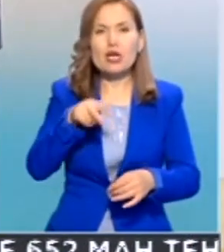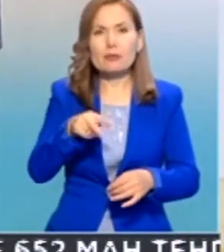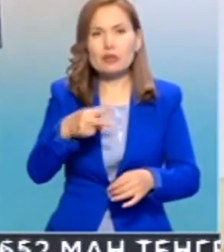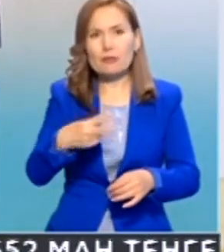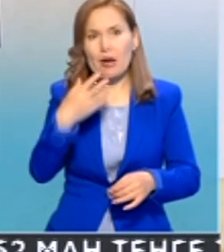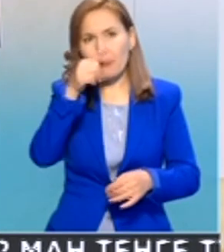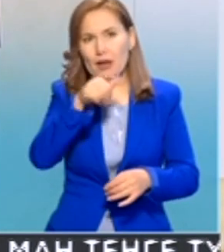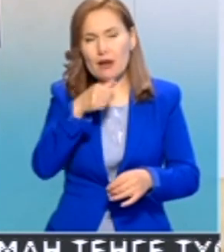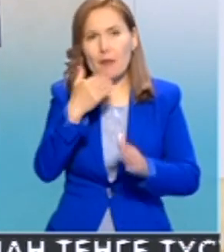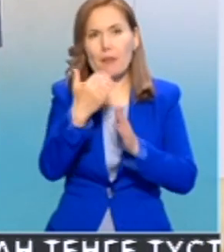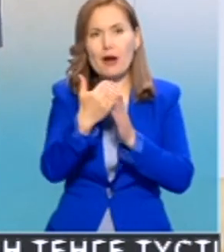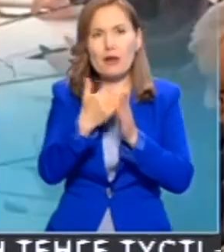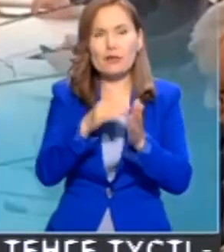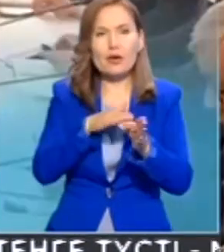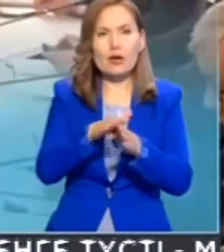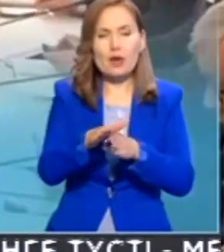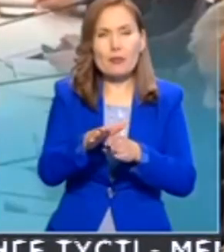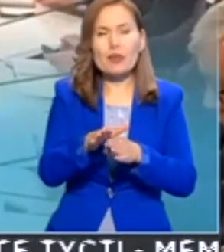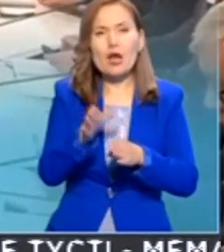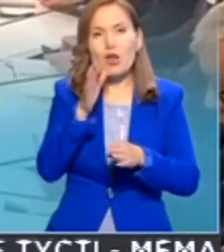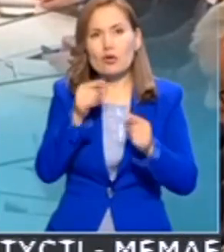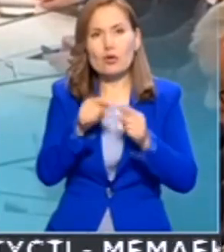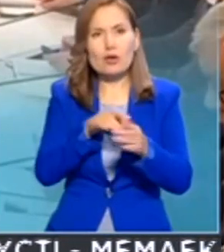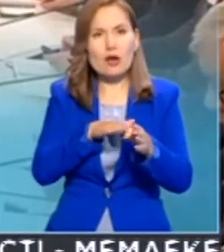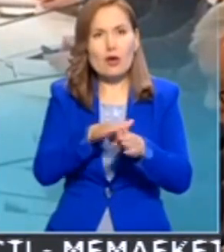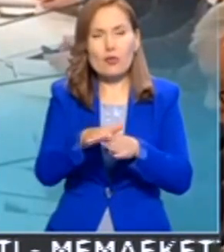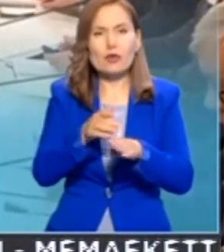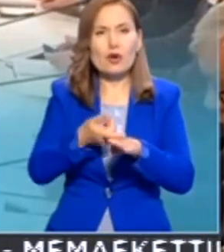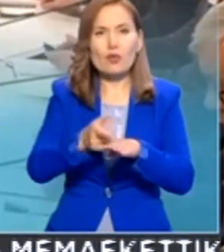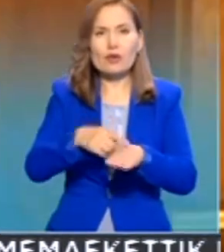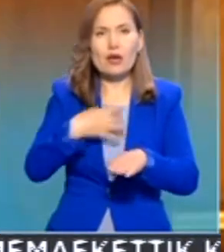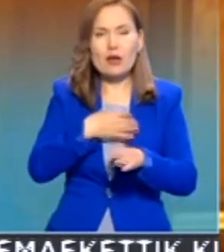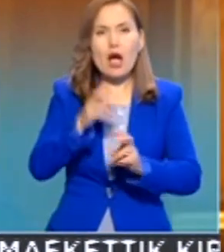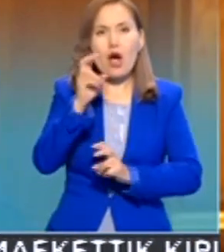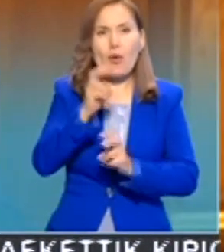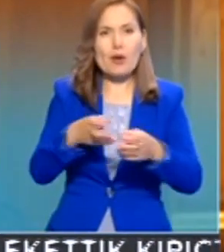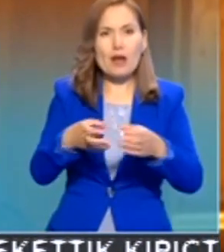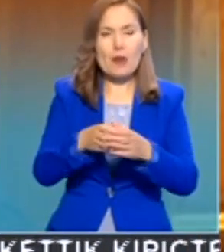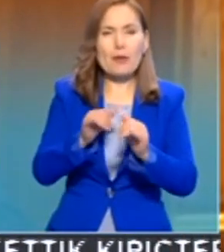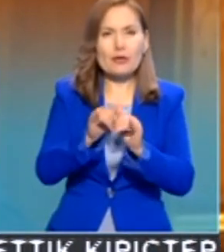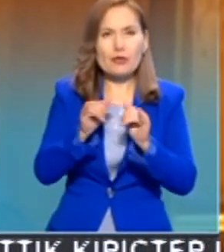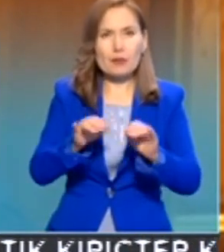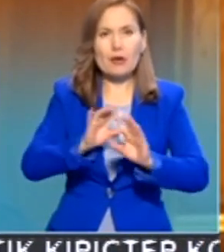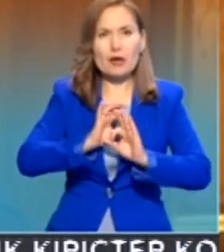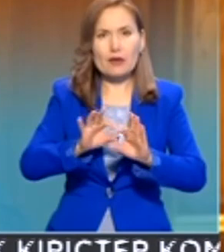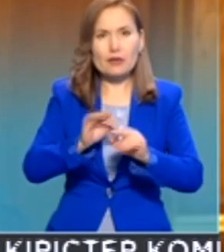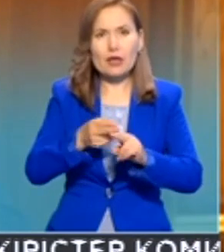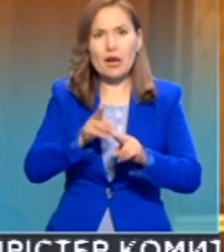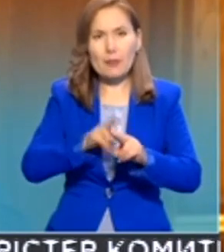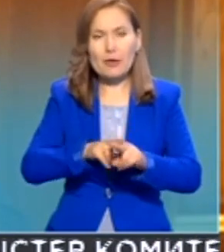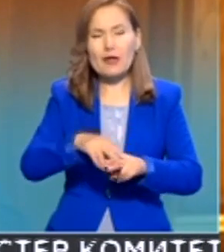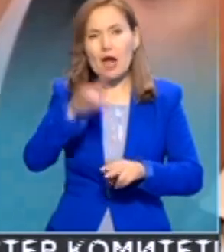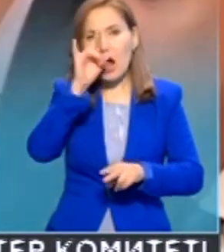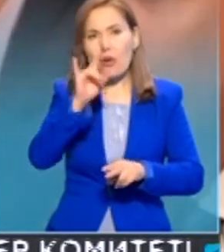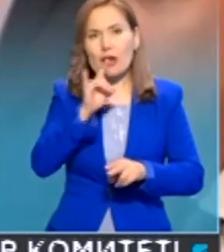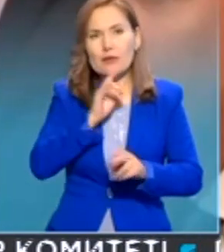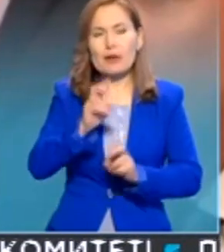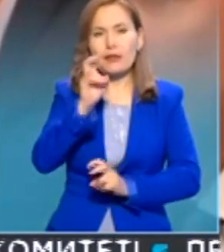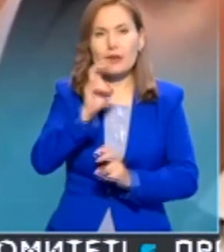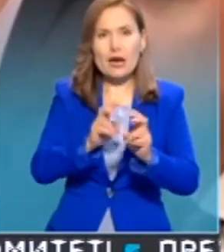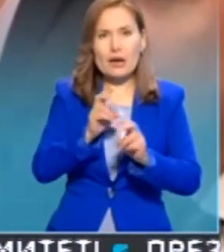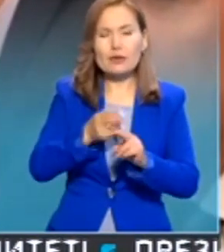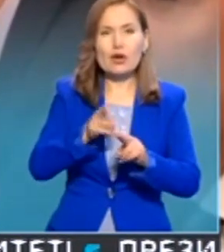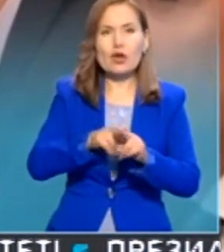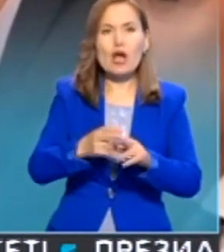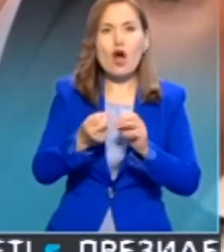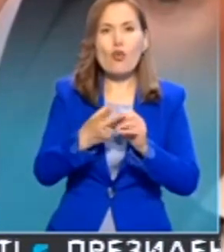бағдарламасын уақытылы іске асыру маңызды. Әлихан Смайылов сондай-ақ өнеркәсіптік кооперацияның дамуына тоқталды. Атап айтқанда, Қазақстанда өнеркәсіп